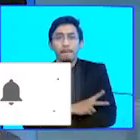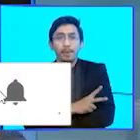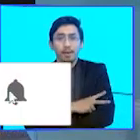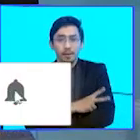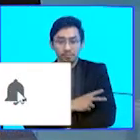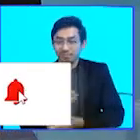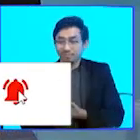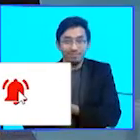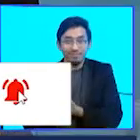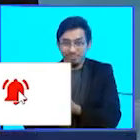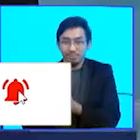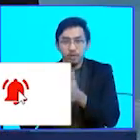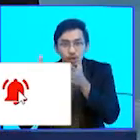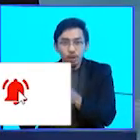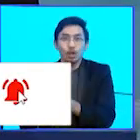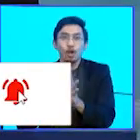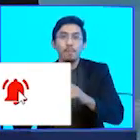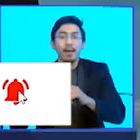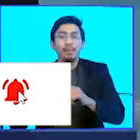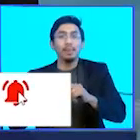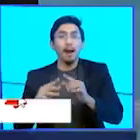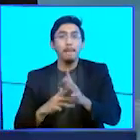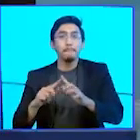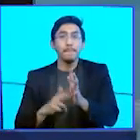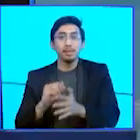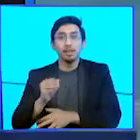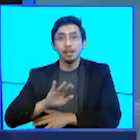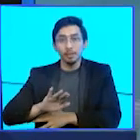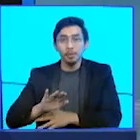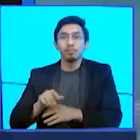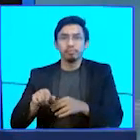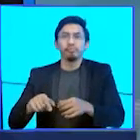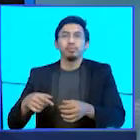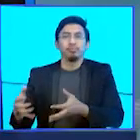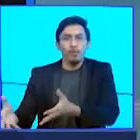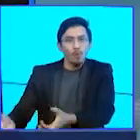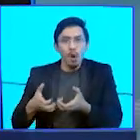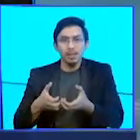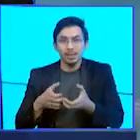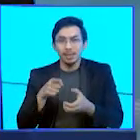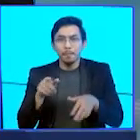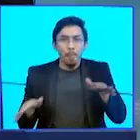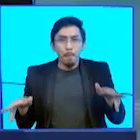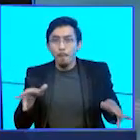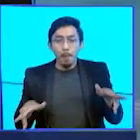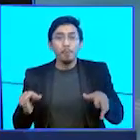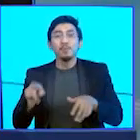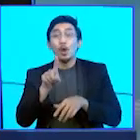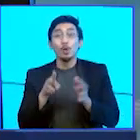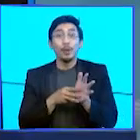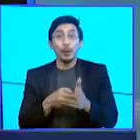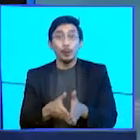Hai Petugas pemadam kebakaran sektor Matraman Jakarta Timur mengevakuasi biawak sepanjang satu meter di sebuah kantor ekspedisi biawak